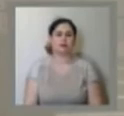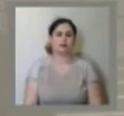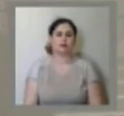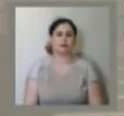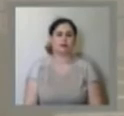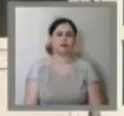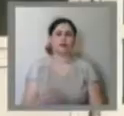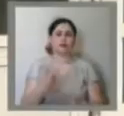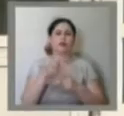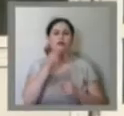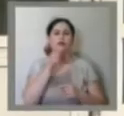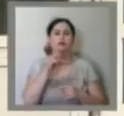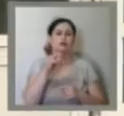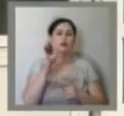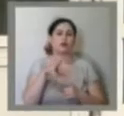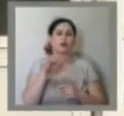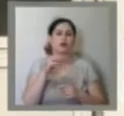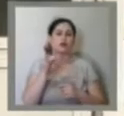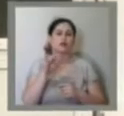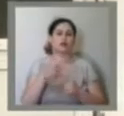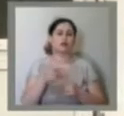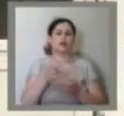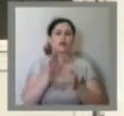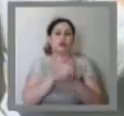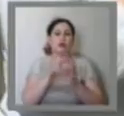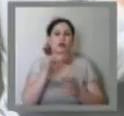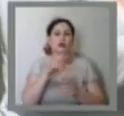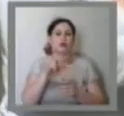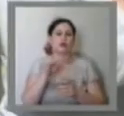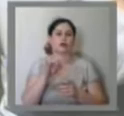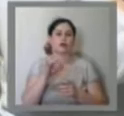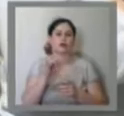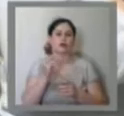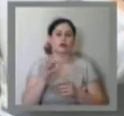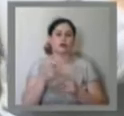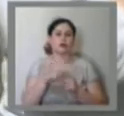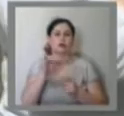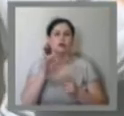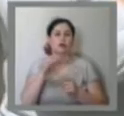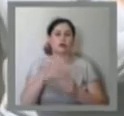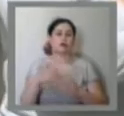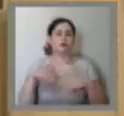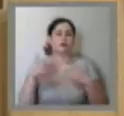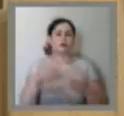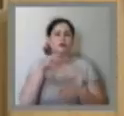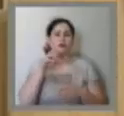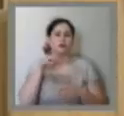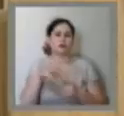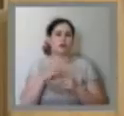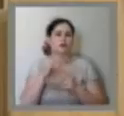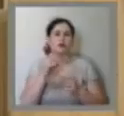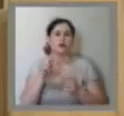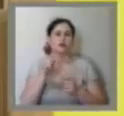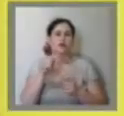Пробне ЗНО в онлайн-режимі. Через погіршення епідеміологічної ситуації абітурієнтам пропонують пройти тестування не в закладах освіти, а